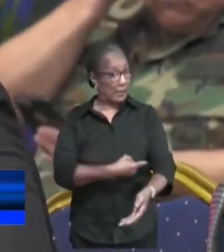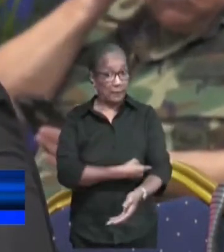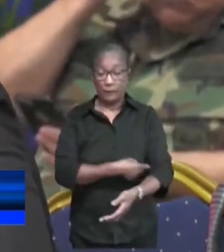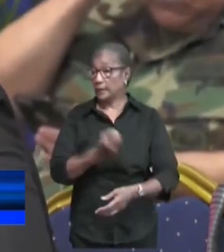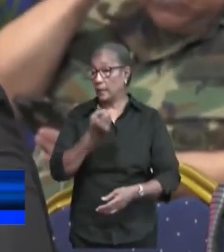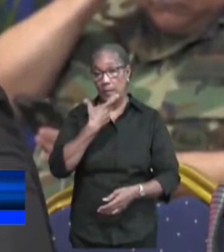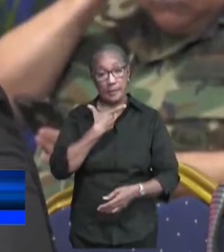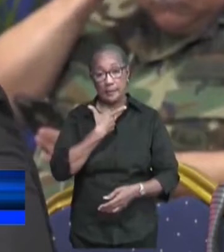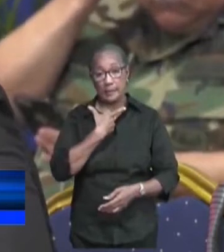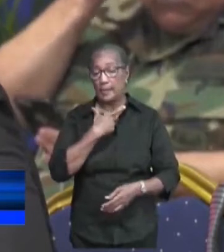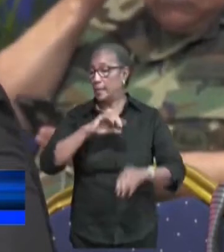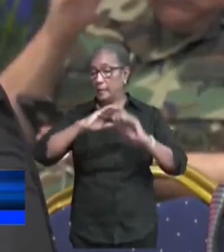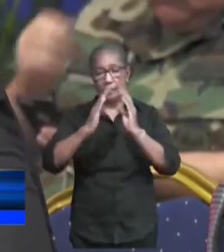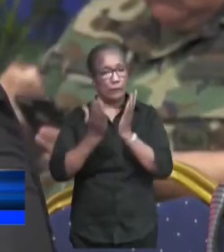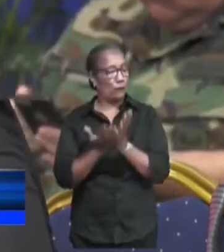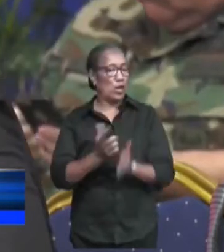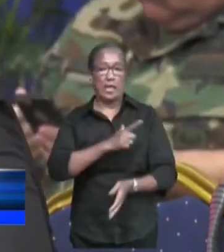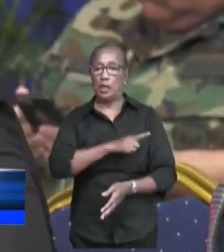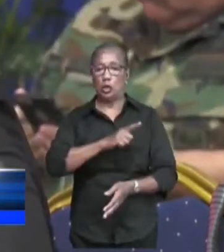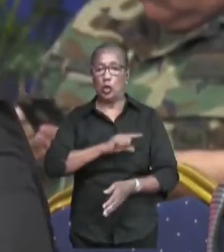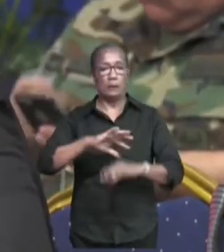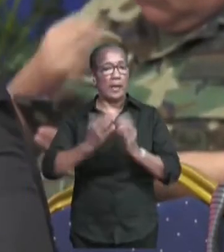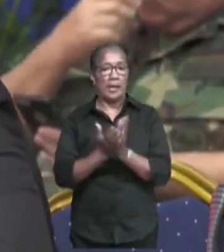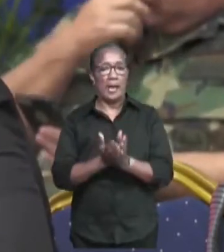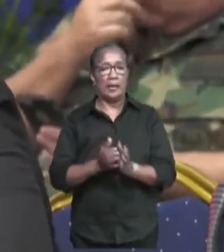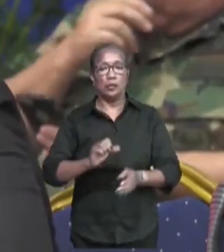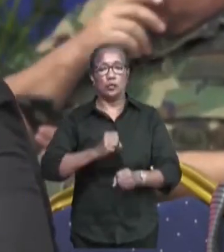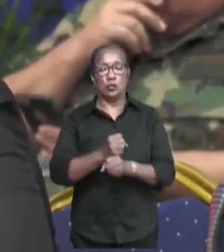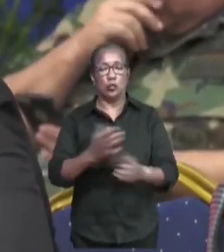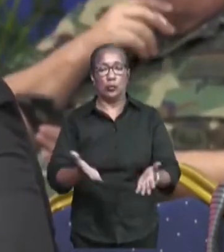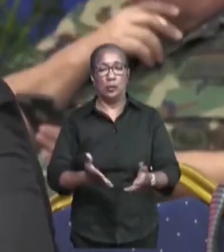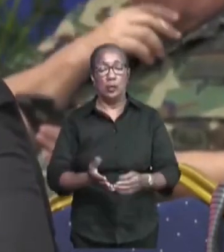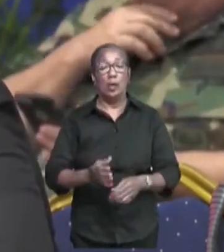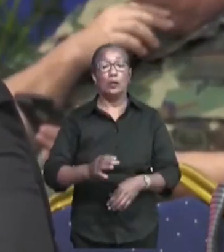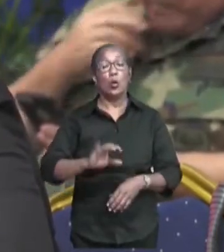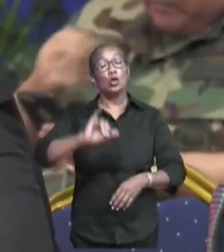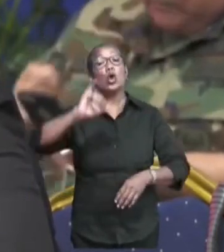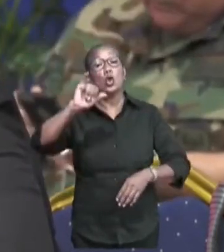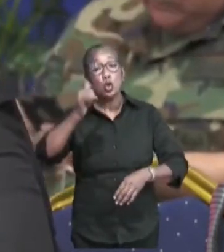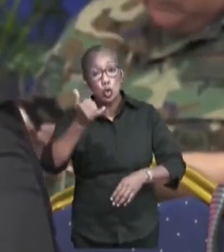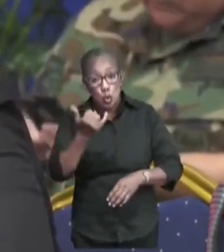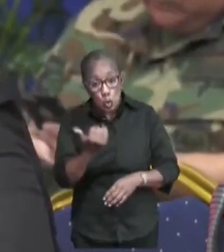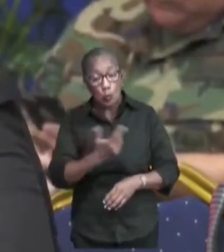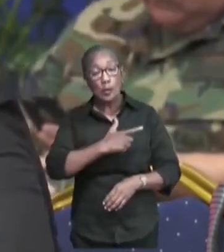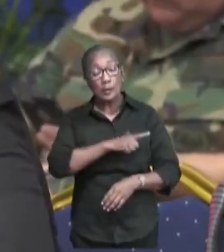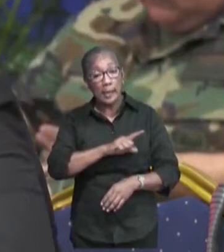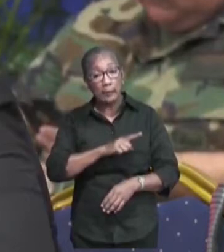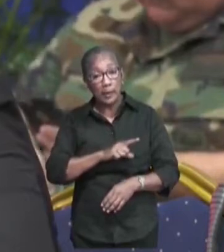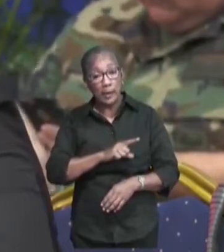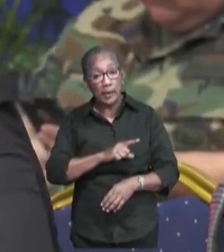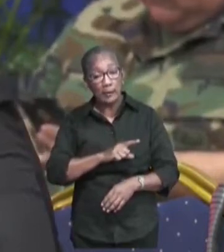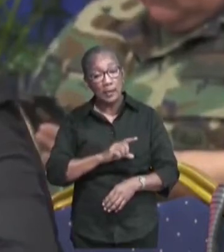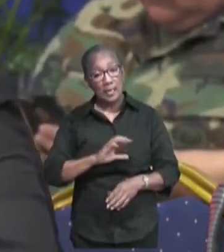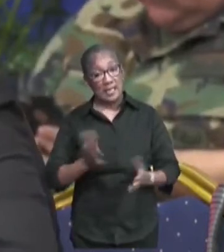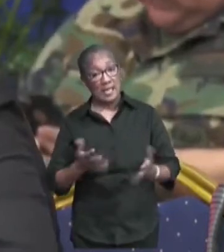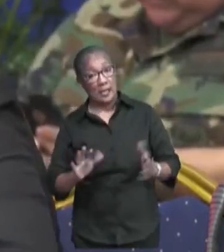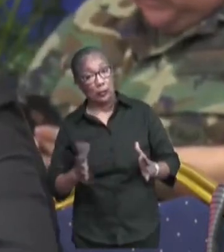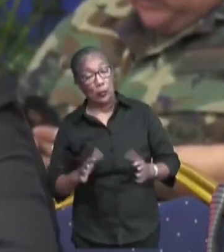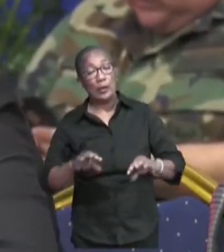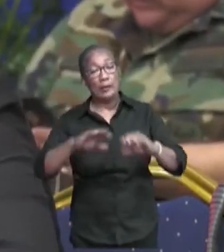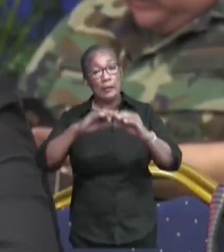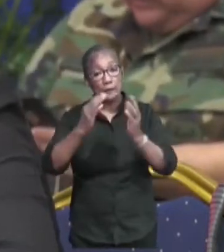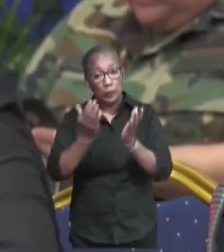hebben, bestaat er geen volledig normaal. Het gaat een nieuwe normaal worden, waarbij er natuurlijk vanuit